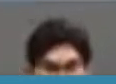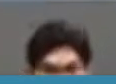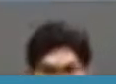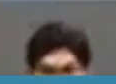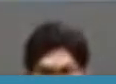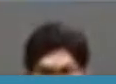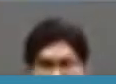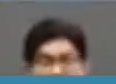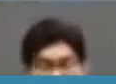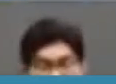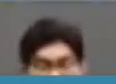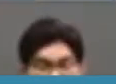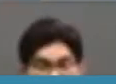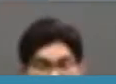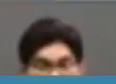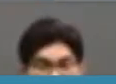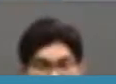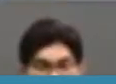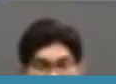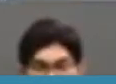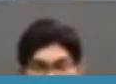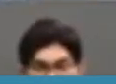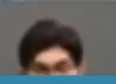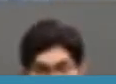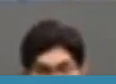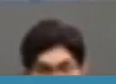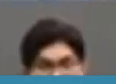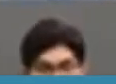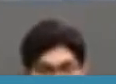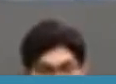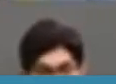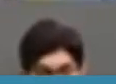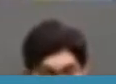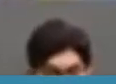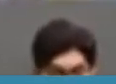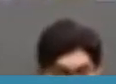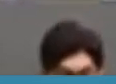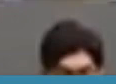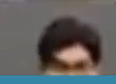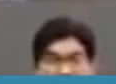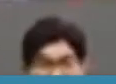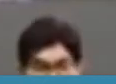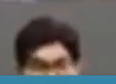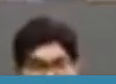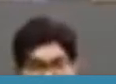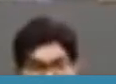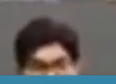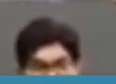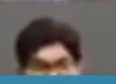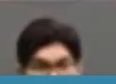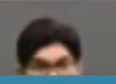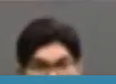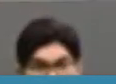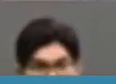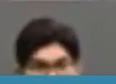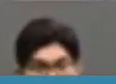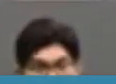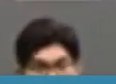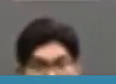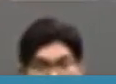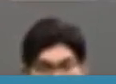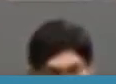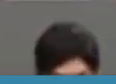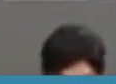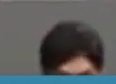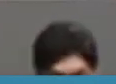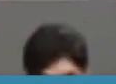ที่ในการเป็นคุณเป็นโทษกับผู้สมัครหรือพรรคการเมืองพร้อมเตือนพรรคการเมืองและผู้สมัครเลือกตั้งในการหาเสียงในช่ว